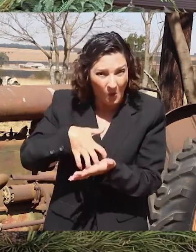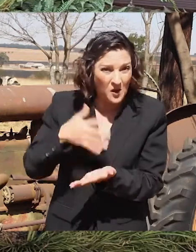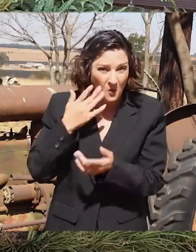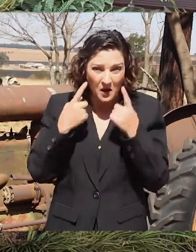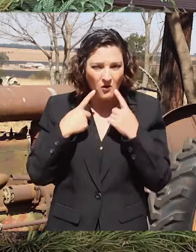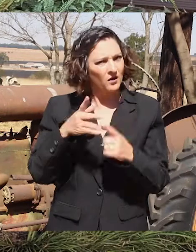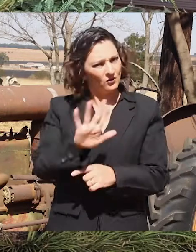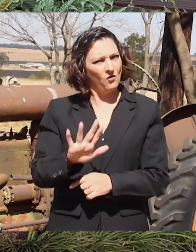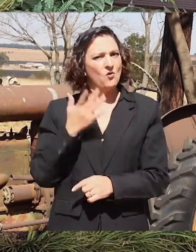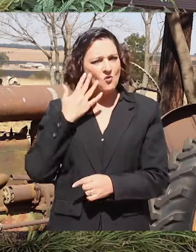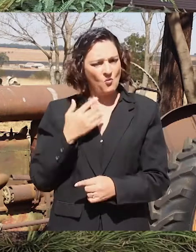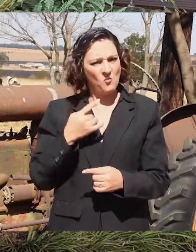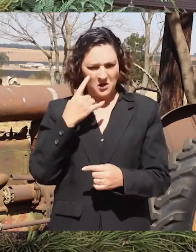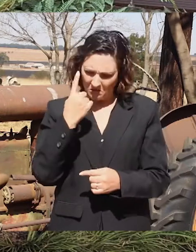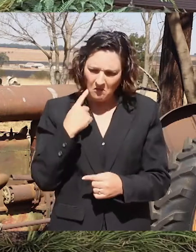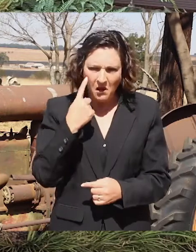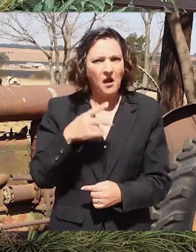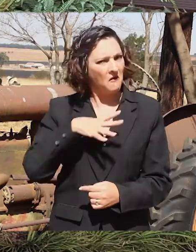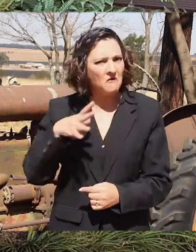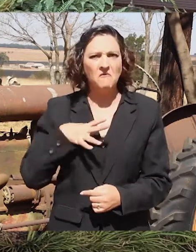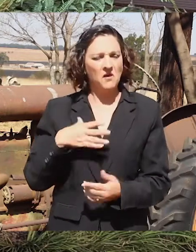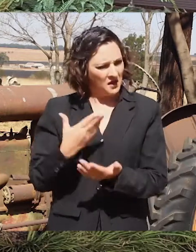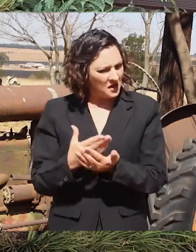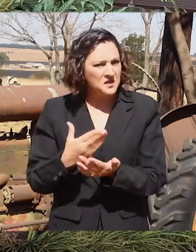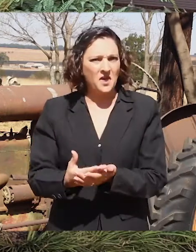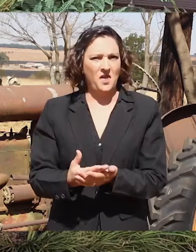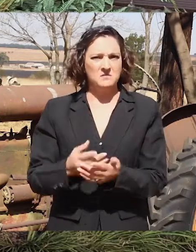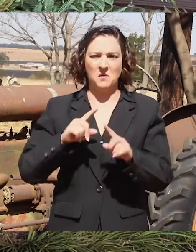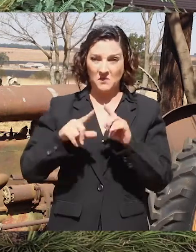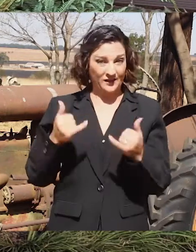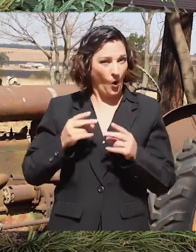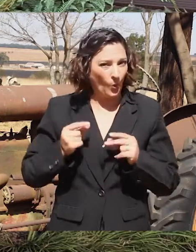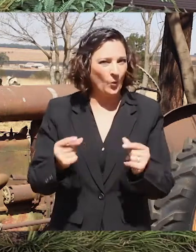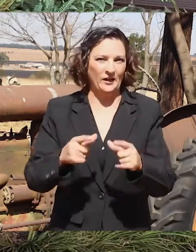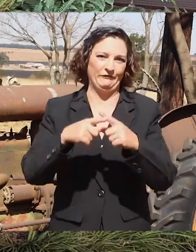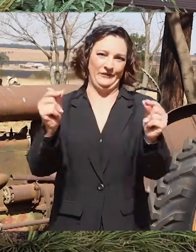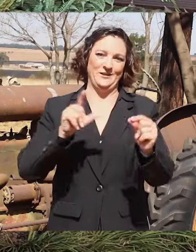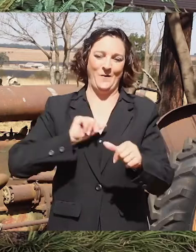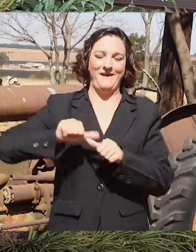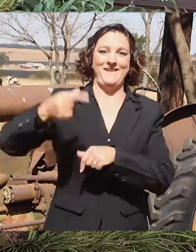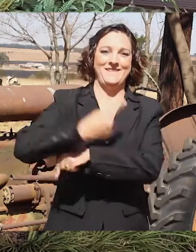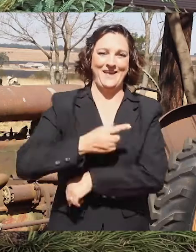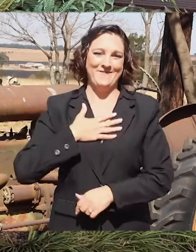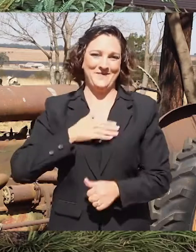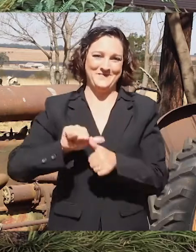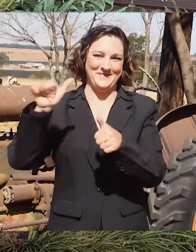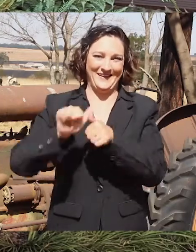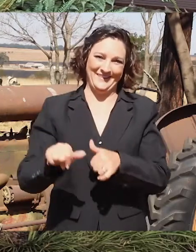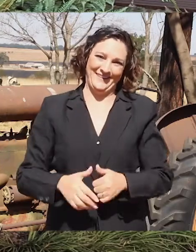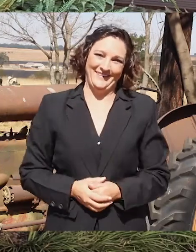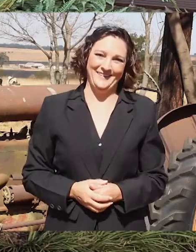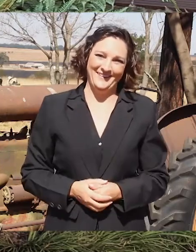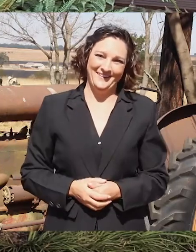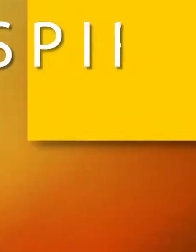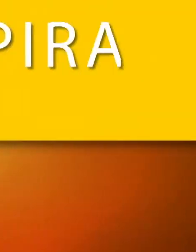swakkeling as jy huil nie, so as jy moet huil, huil geris, rai rai golf, maar rai vol vanag uit. Volgende dag voel jy sommer weer vol moed en